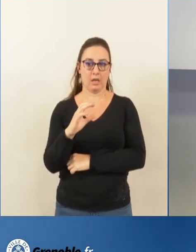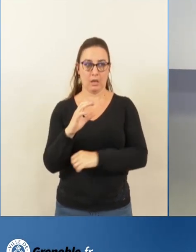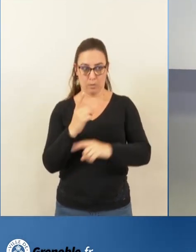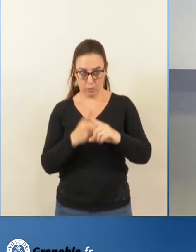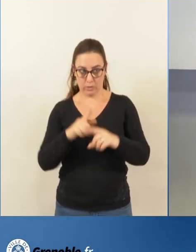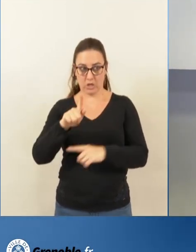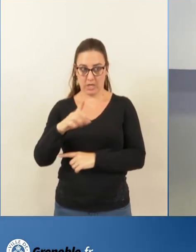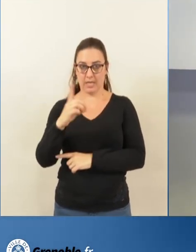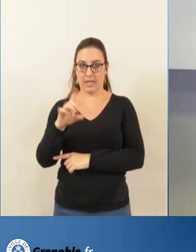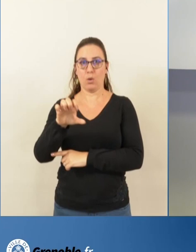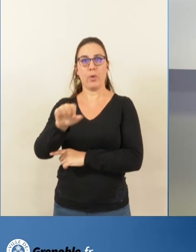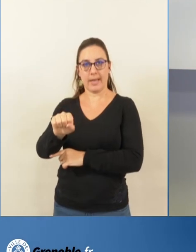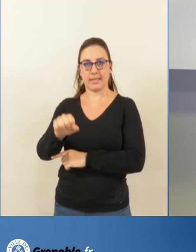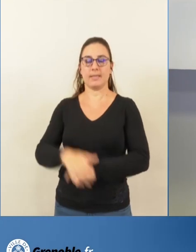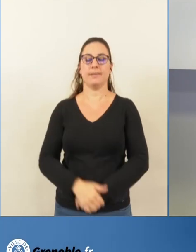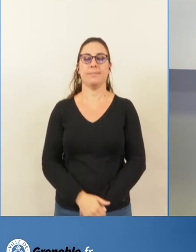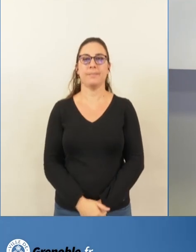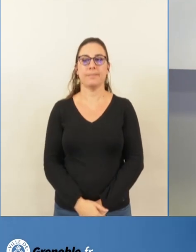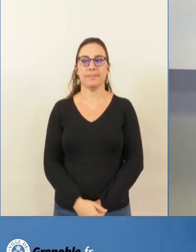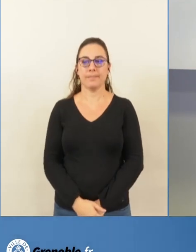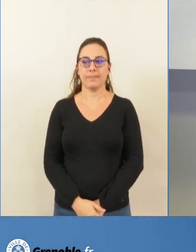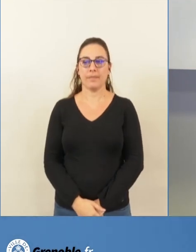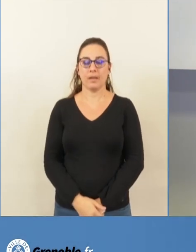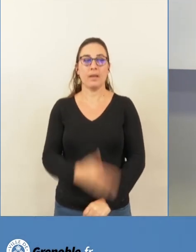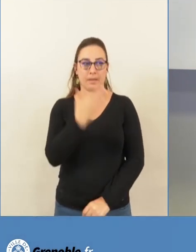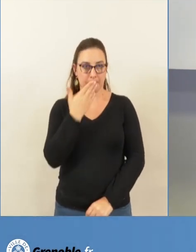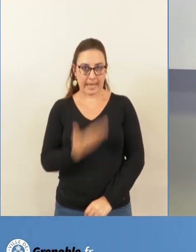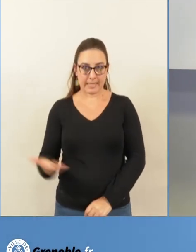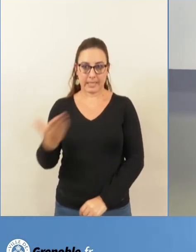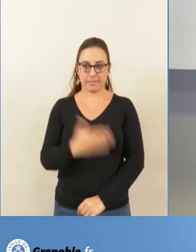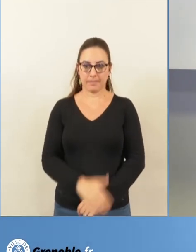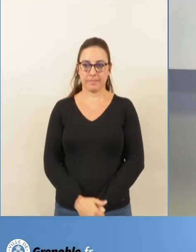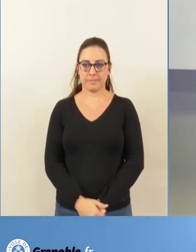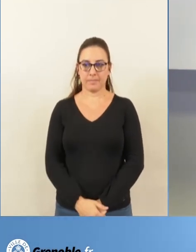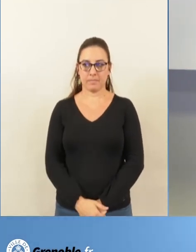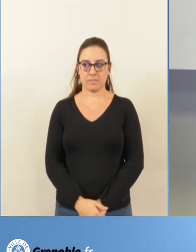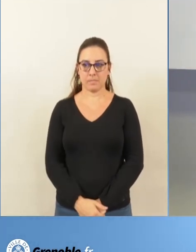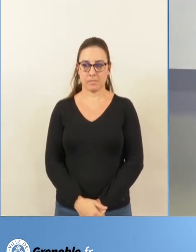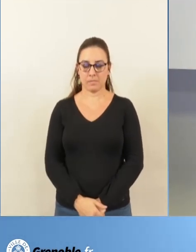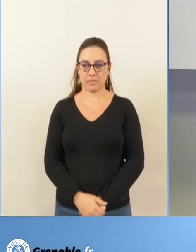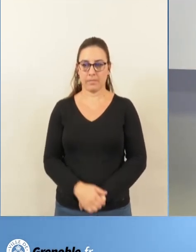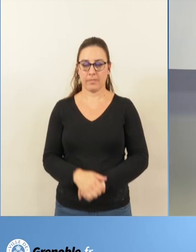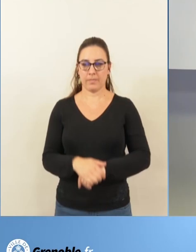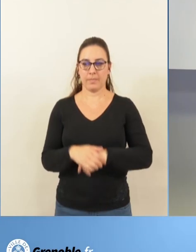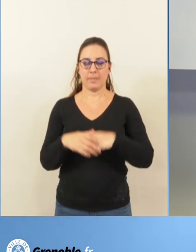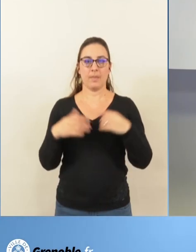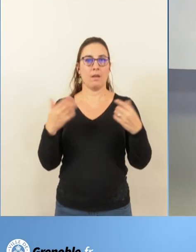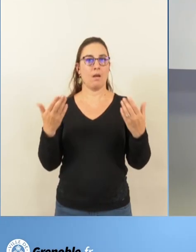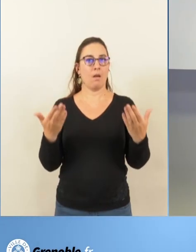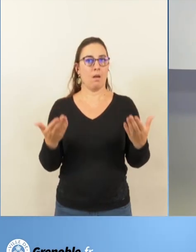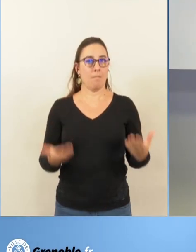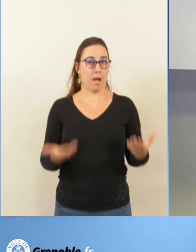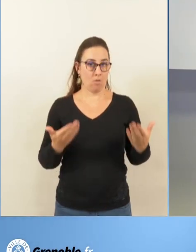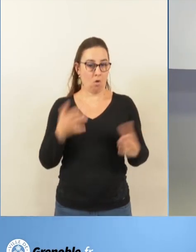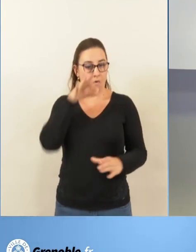gdes je vous remercie donc là il s'agit d'un